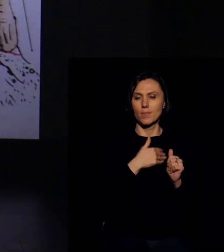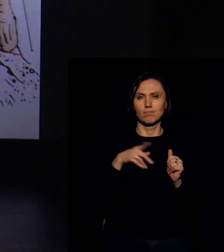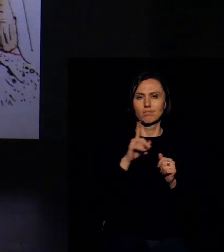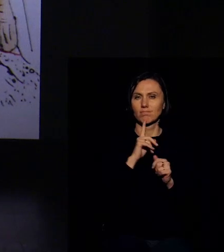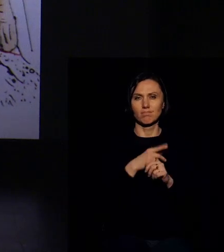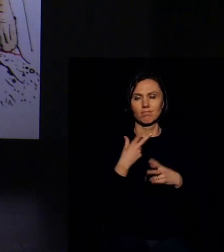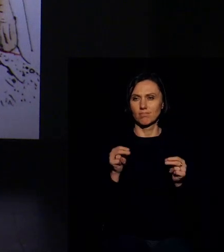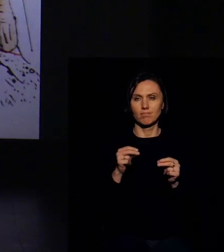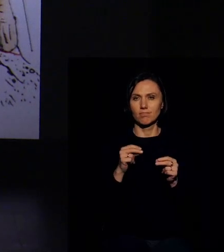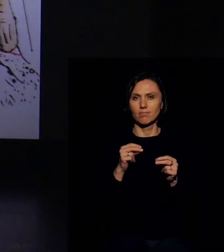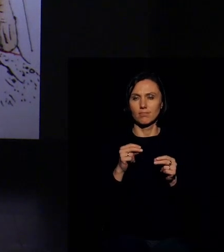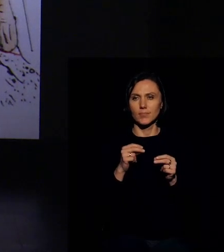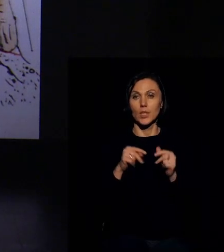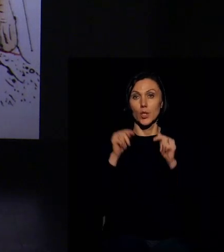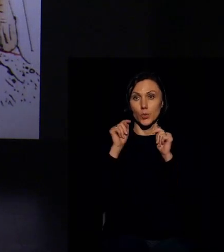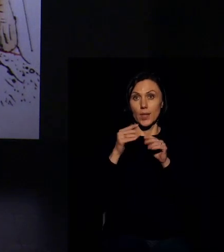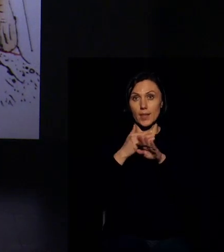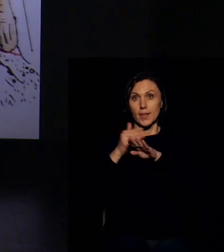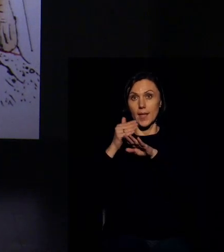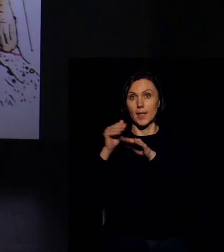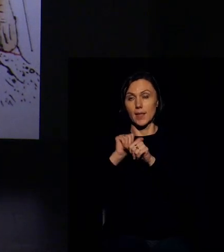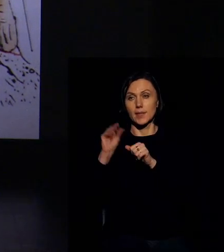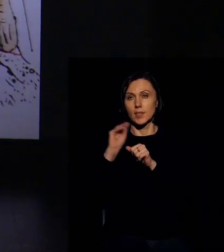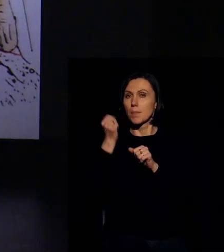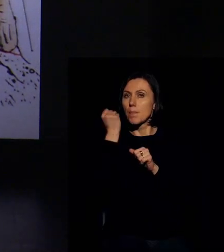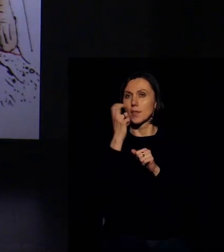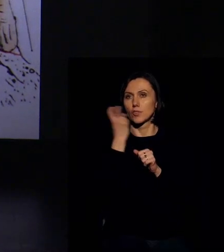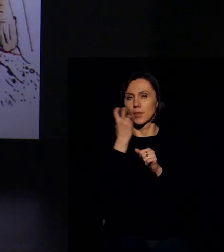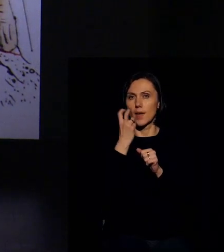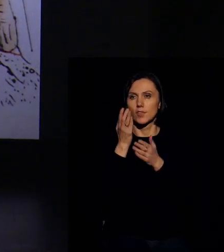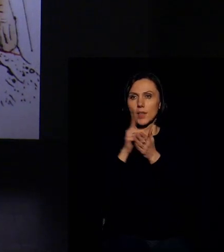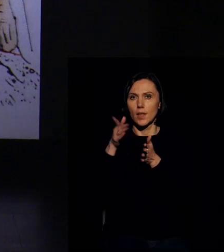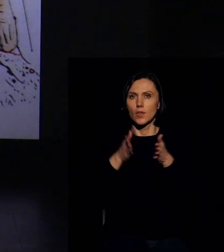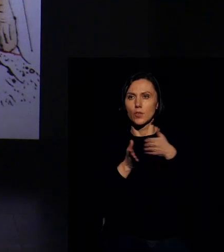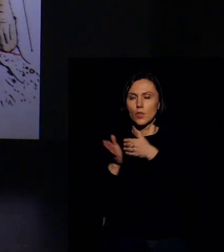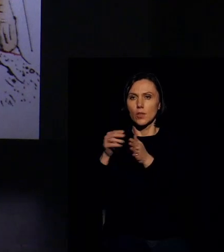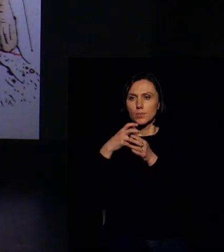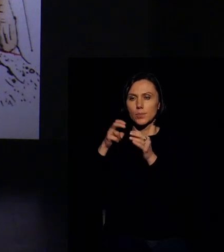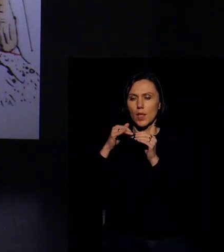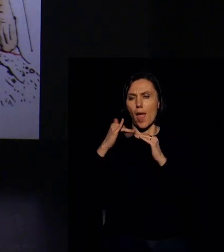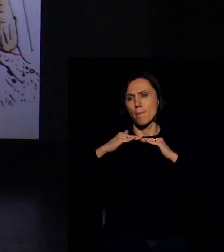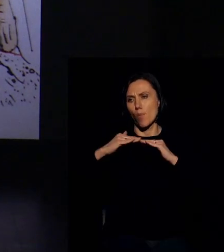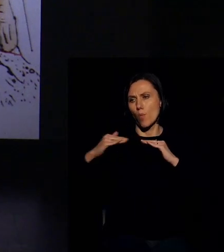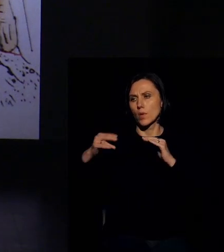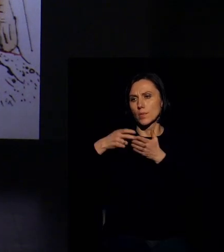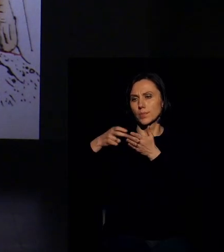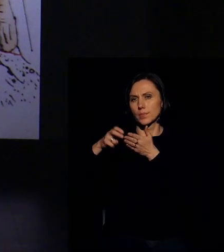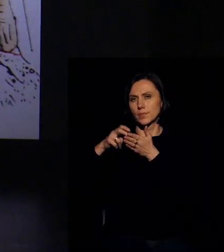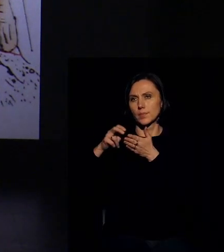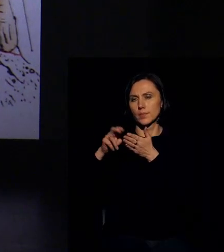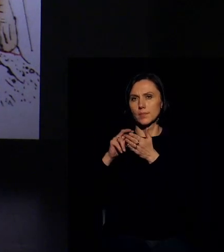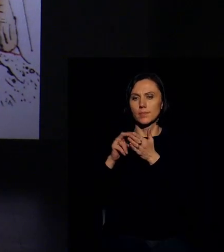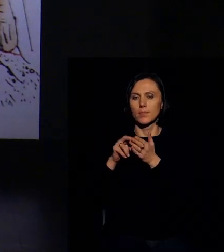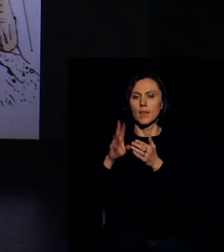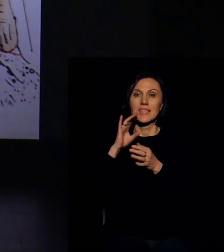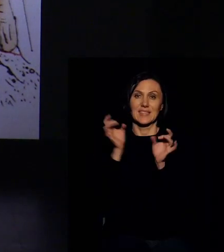polecamy. Tutaj dalej jest jeszcze bardzo ciekawy fragment tej ferraty. Półeczką się dochodzi do takiego cyrku